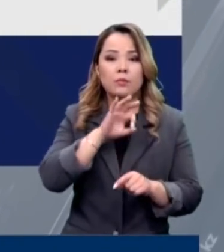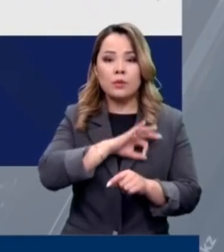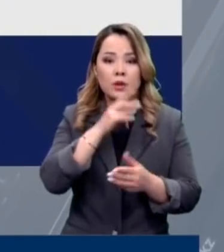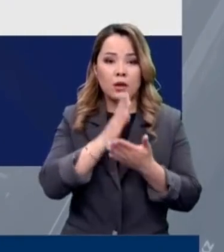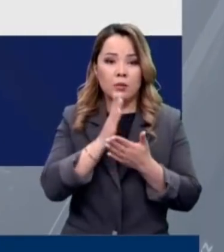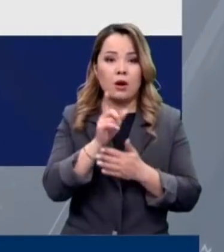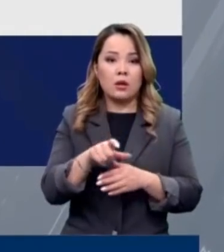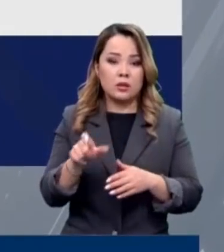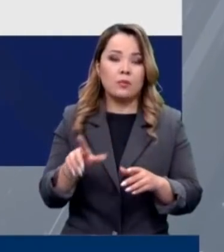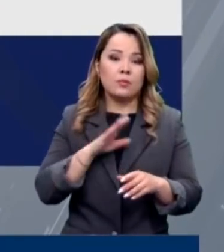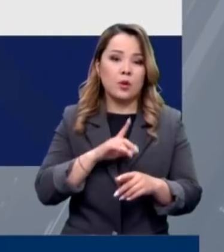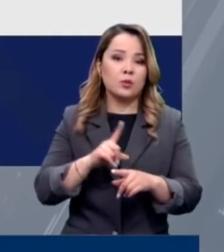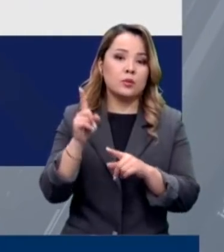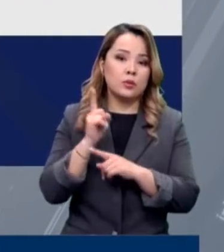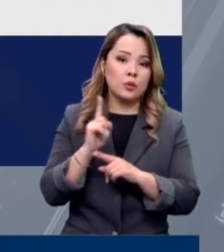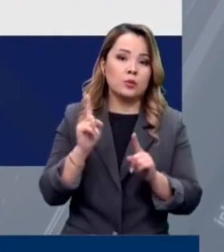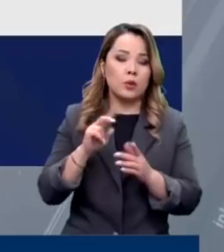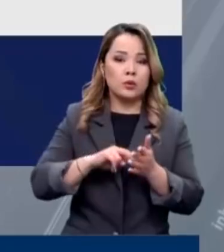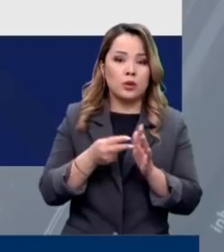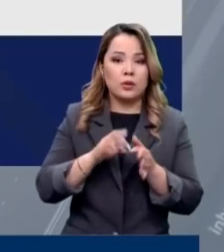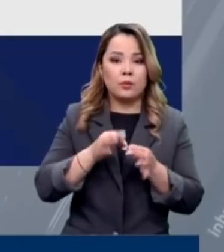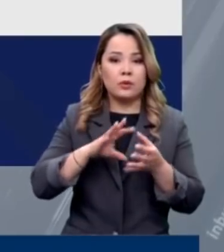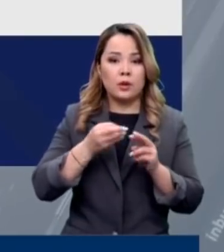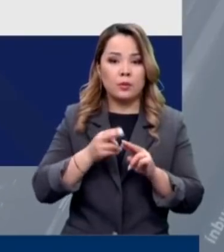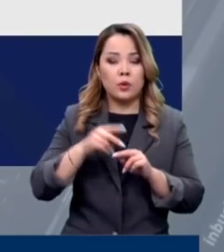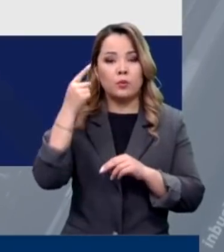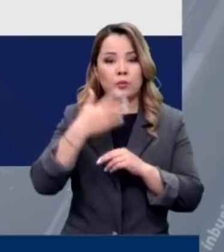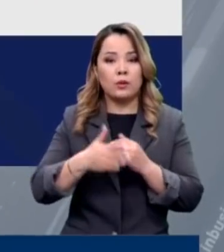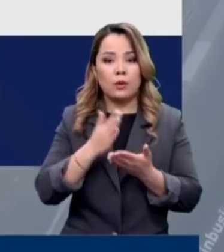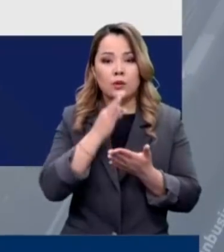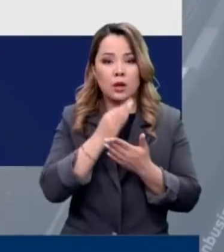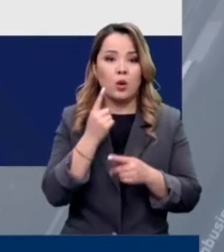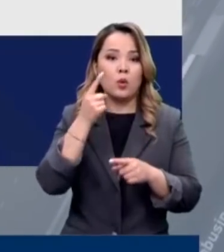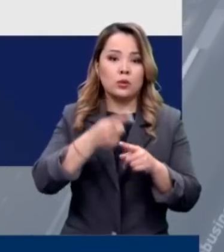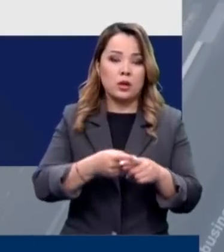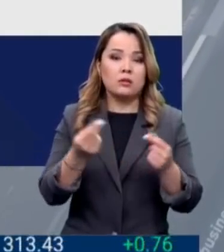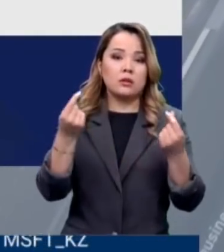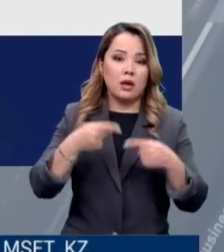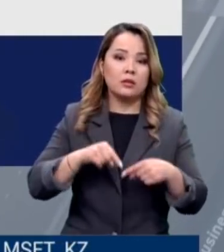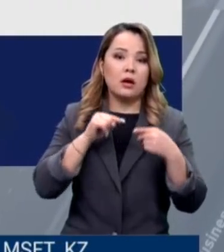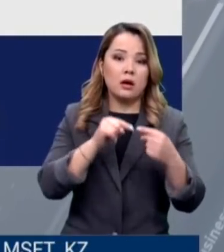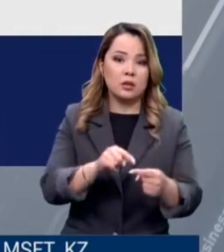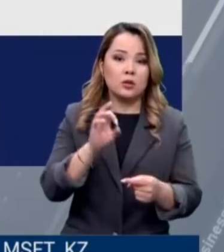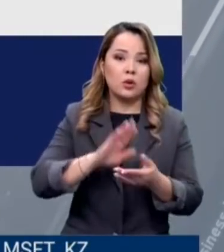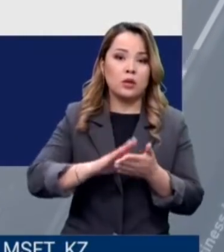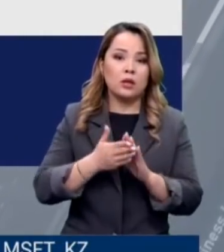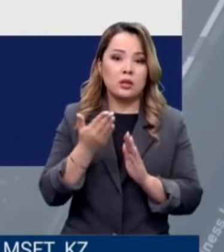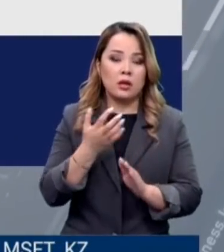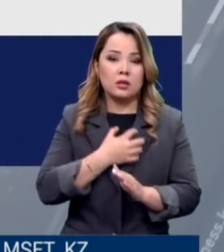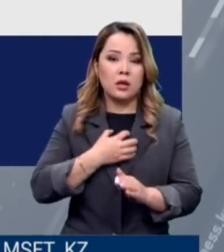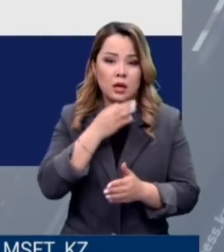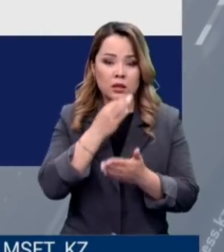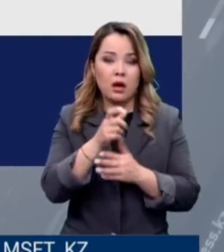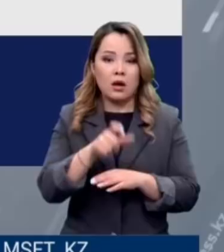Сонда азаматтарға нені күту және қалай жоспарлау керектігі түсінікті болады. Бұған қоса, дағдарысқа қарсы және әлеуметтік шара